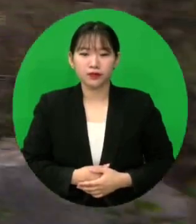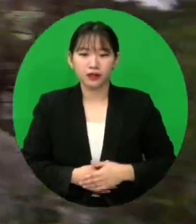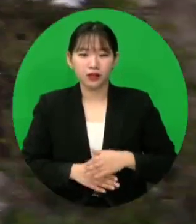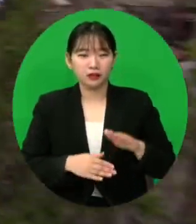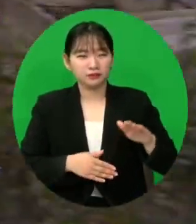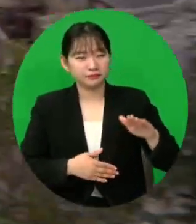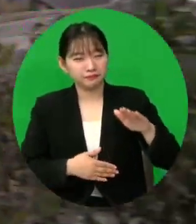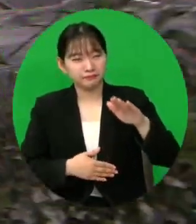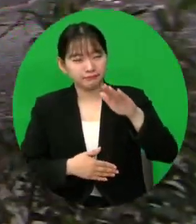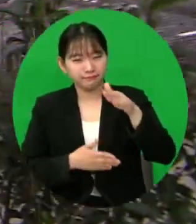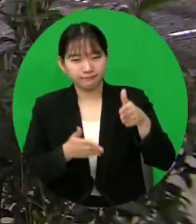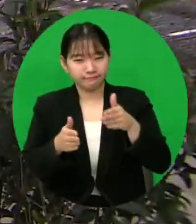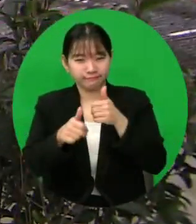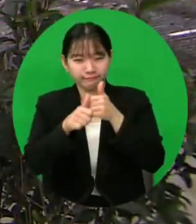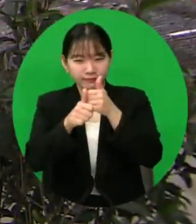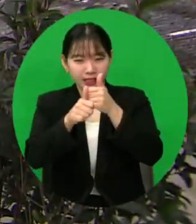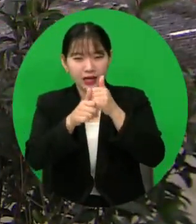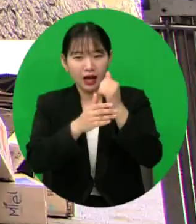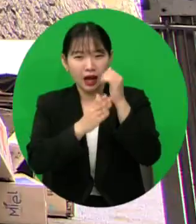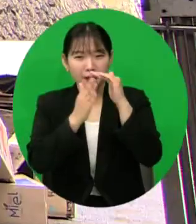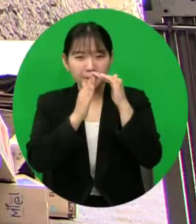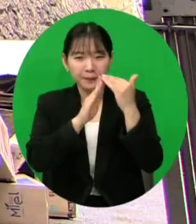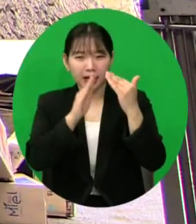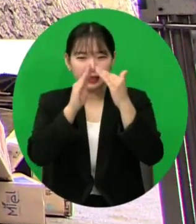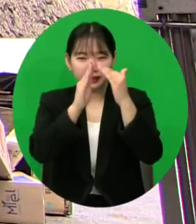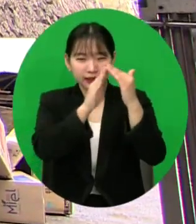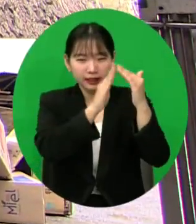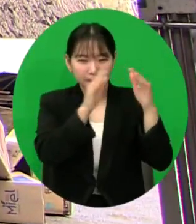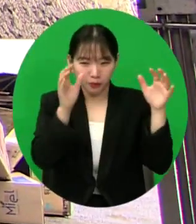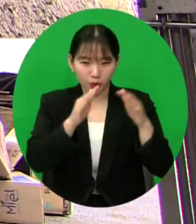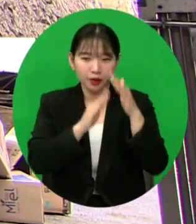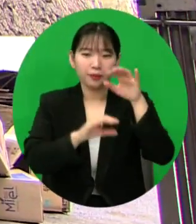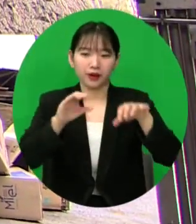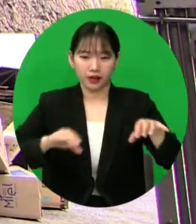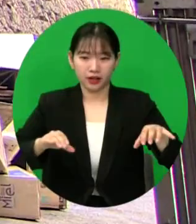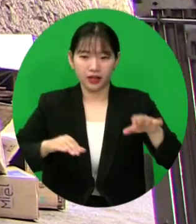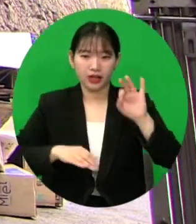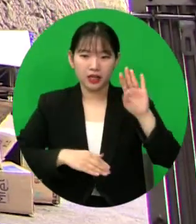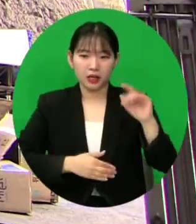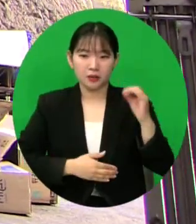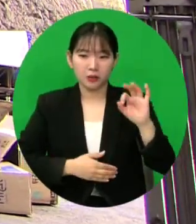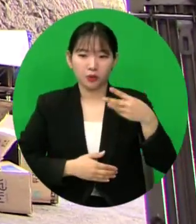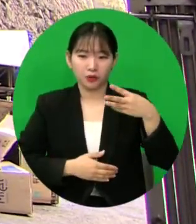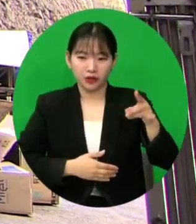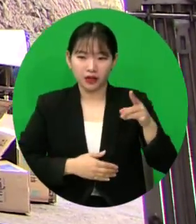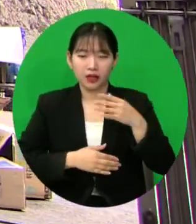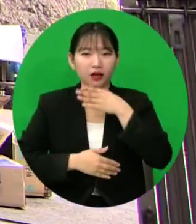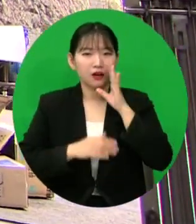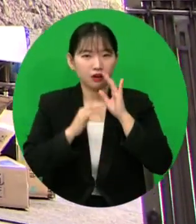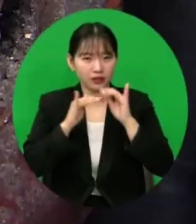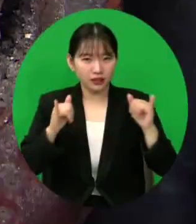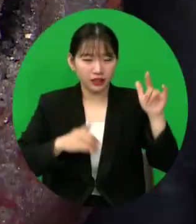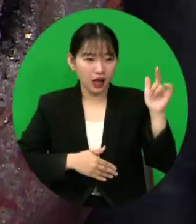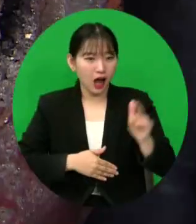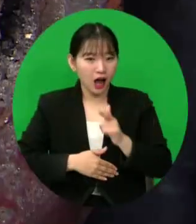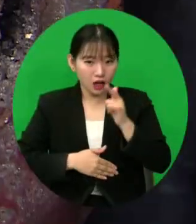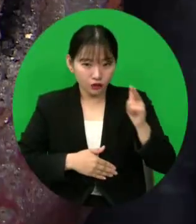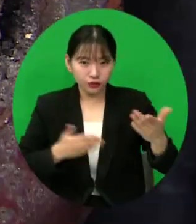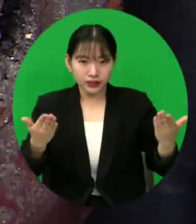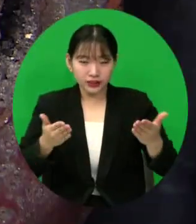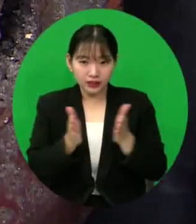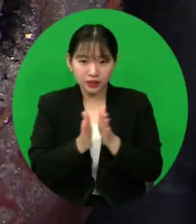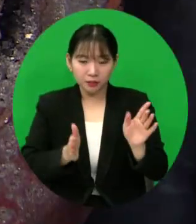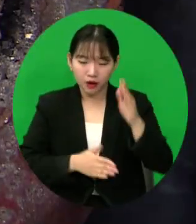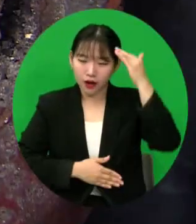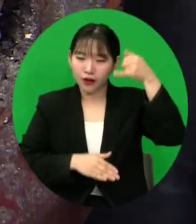가파른 비탈을 따라 낡은 집들이 옹기종기 붙어있는 한 마을. 이봉로 어르신의 하루 일과는 연탄을 가는 일로